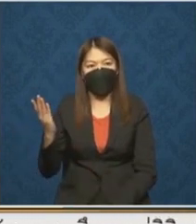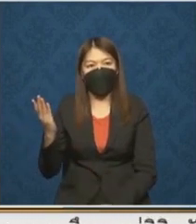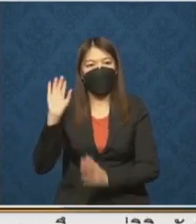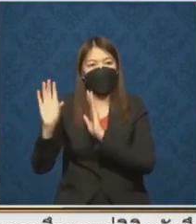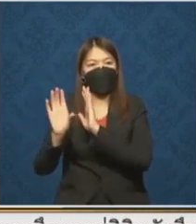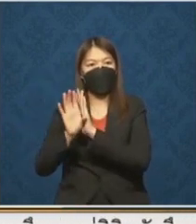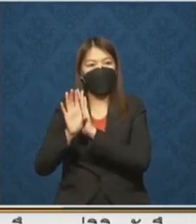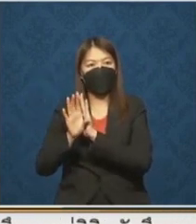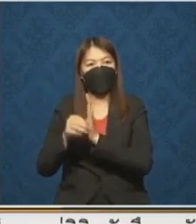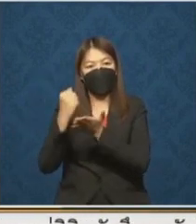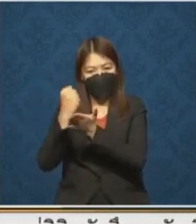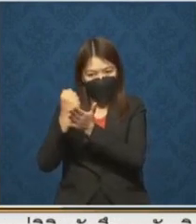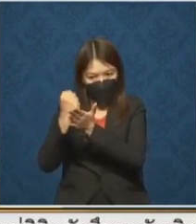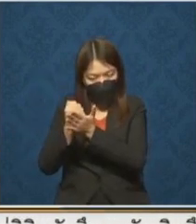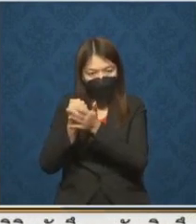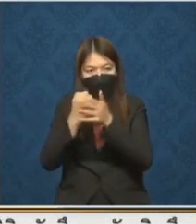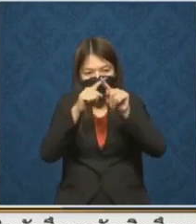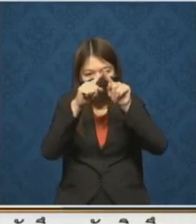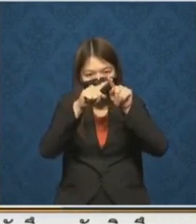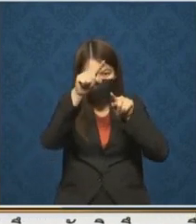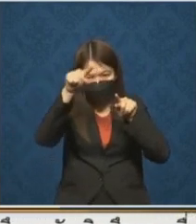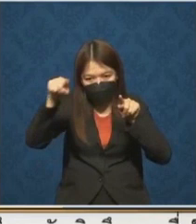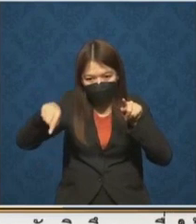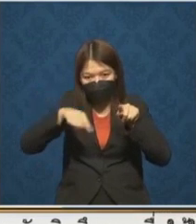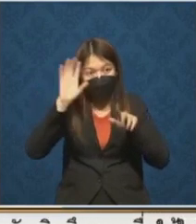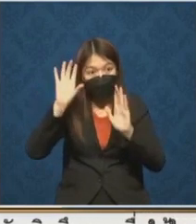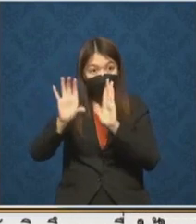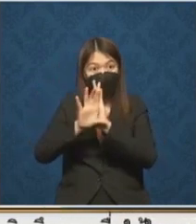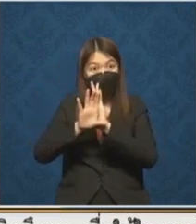มีหมายชโนดที่ดินถนนประโลชัย